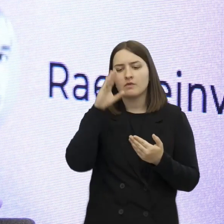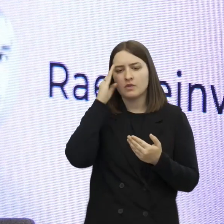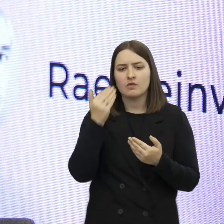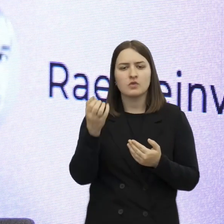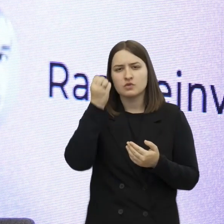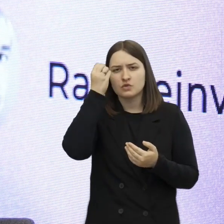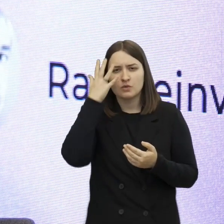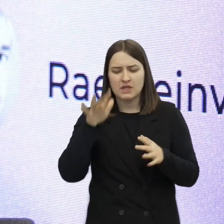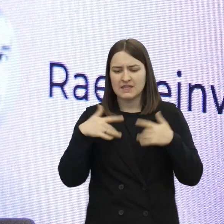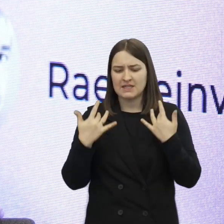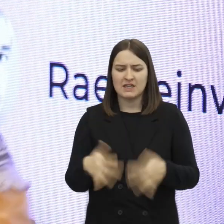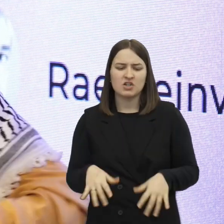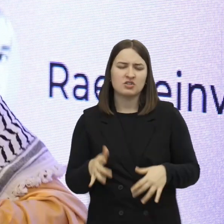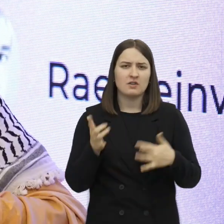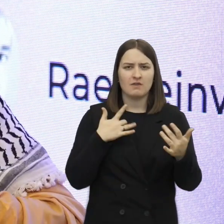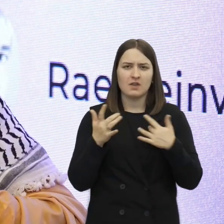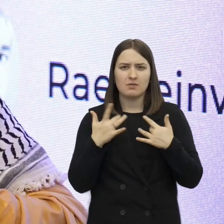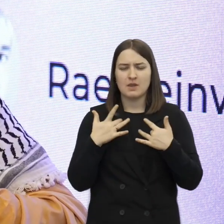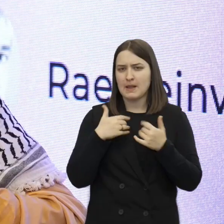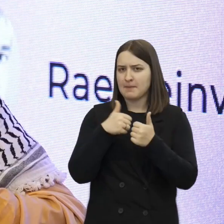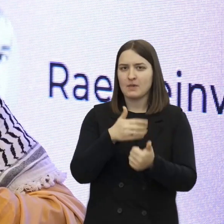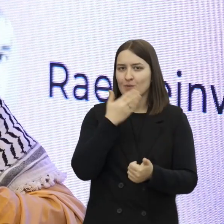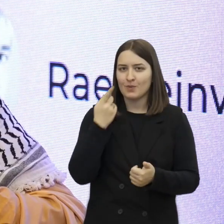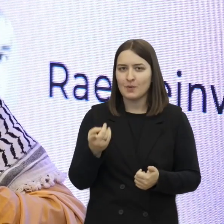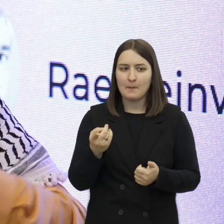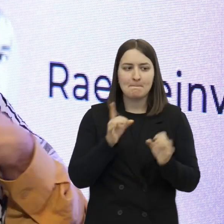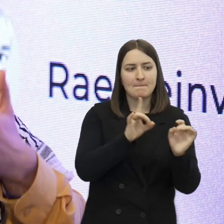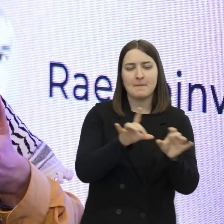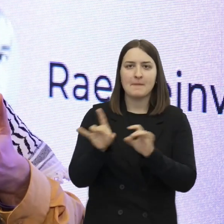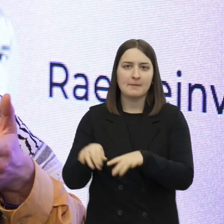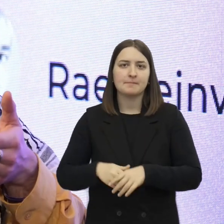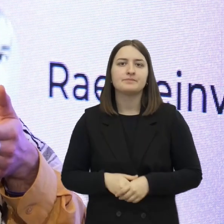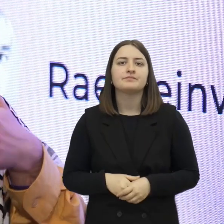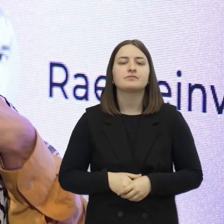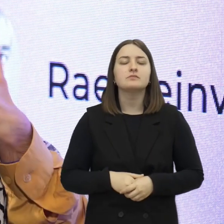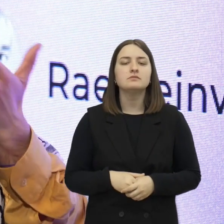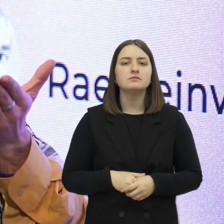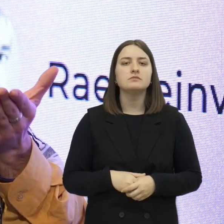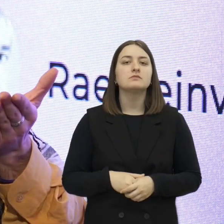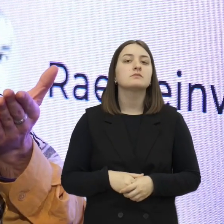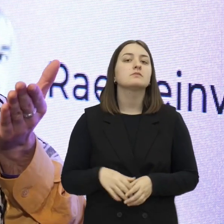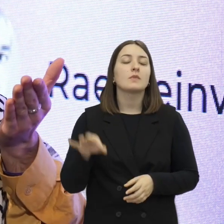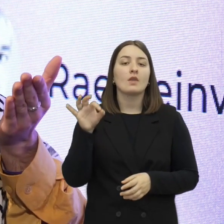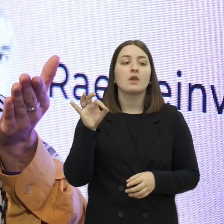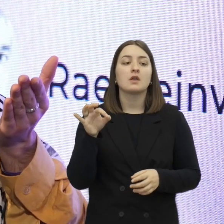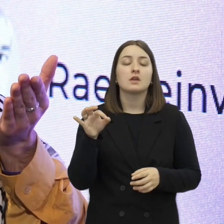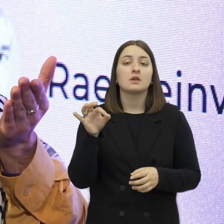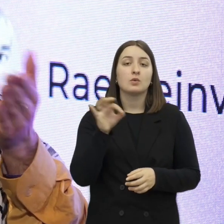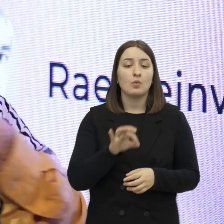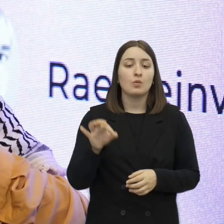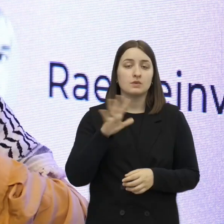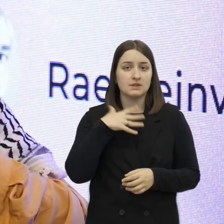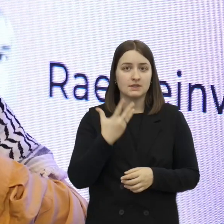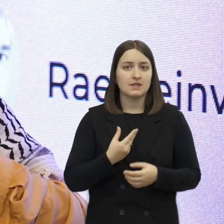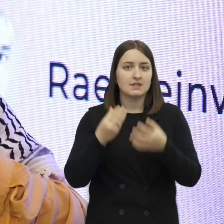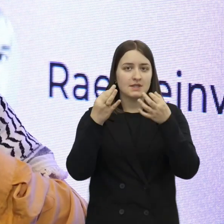grįstas kažkokiamis griežtomis rolėmis. Ir kai mes kalbam apie trans teisės, tai mes kalbam ir apie